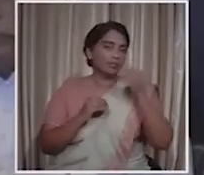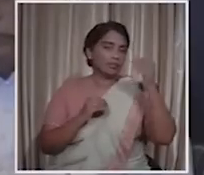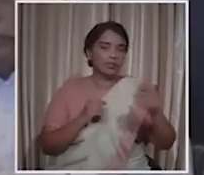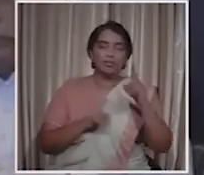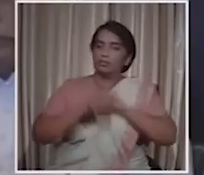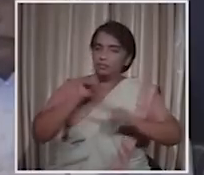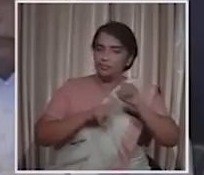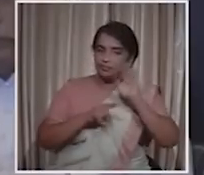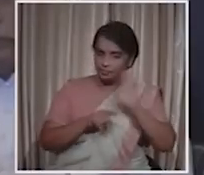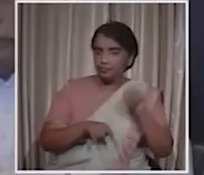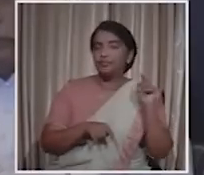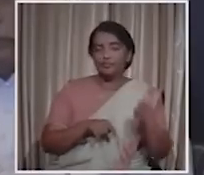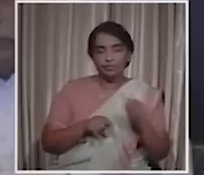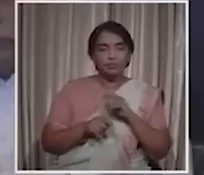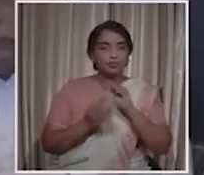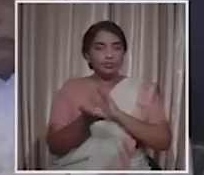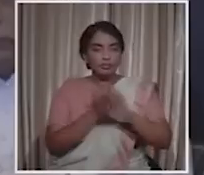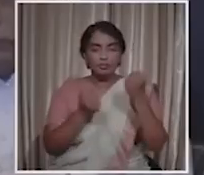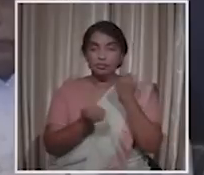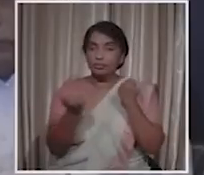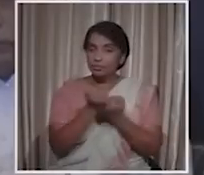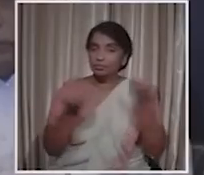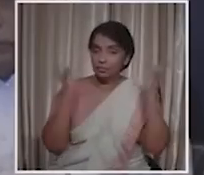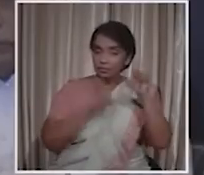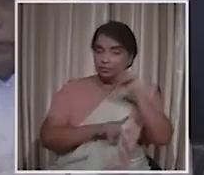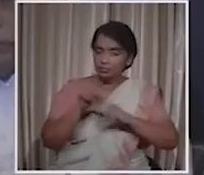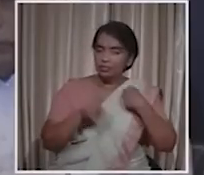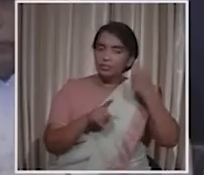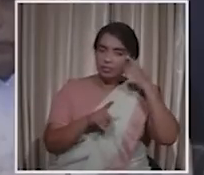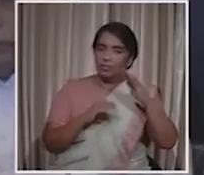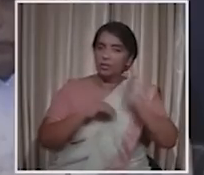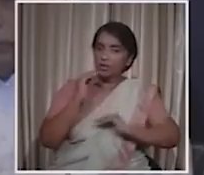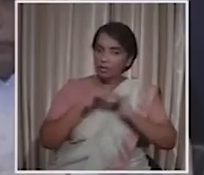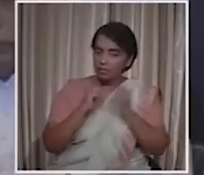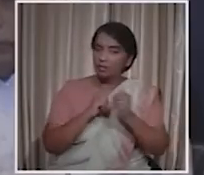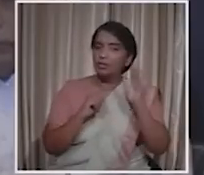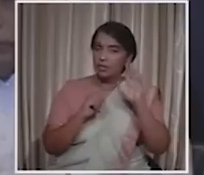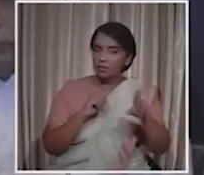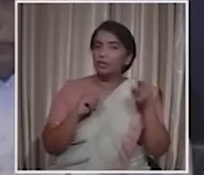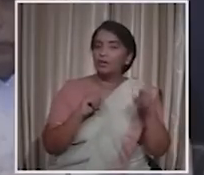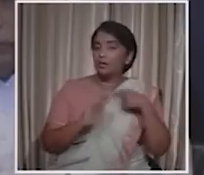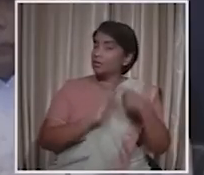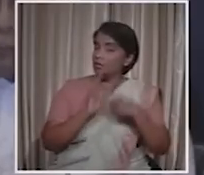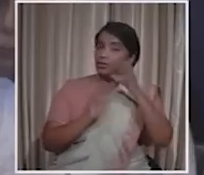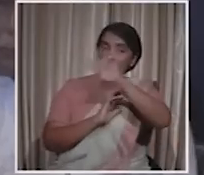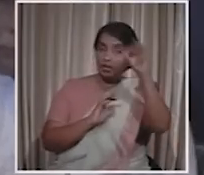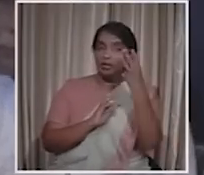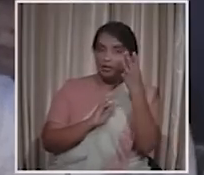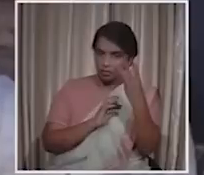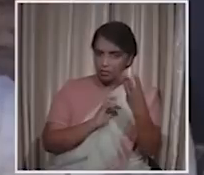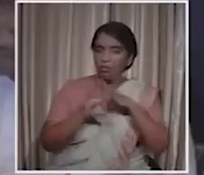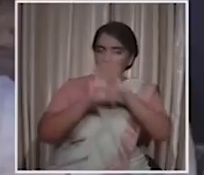කතා කරන්න සිදුවෙන්නේ. ආධාර සමුළුව මගින් අප උත්සාහ කරන්නේ ක්‍රමවේදයන් සම්බන්ධයෙන් මේ රටවල් තුන සමගම